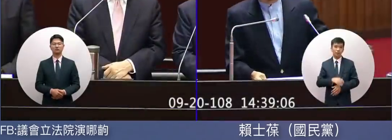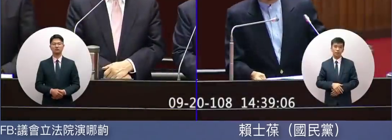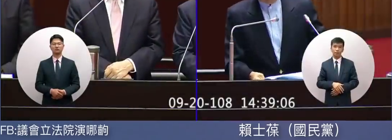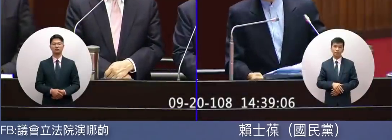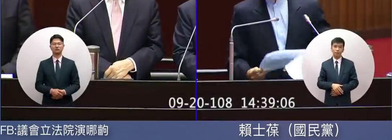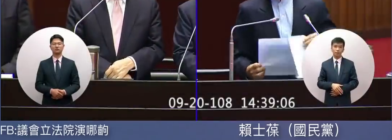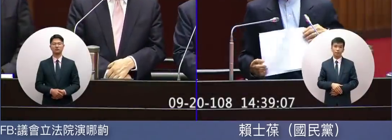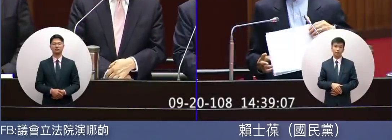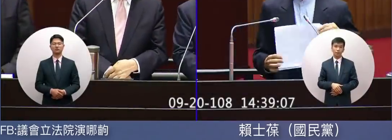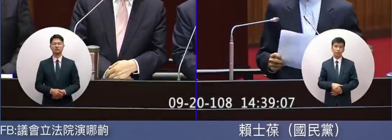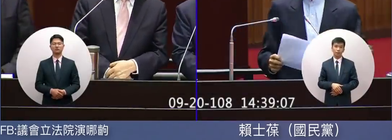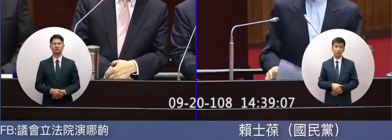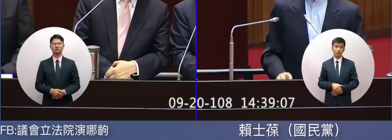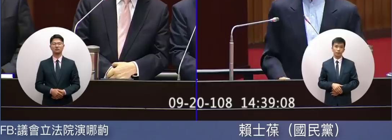哈。